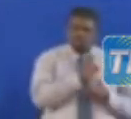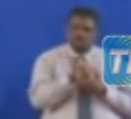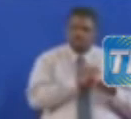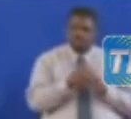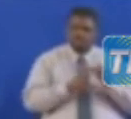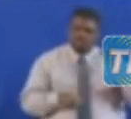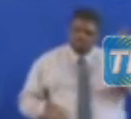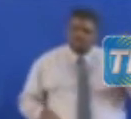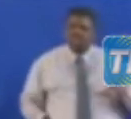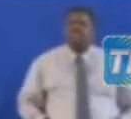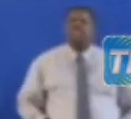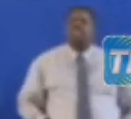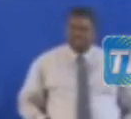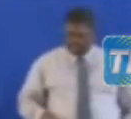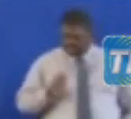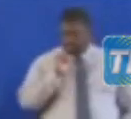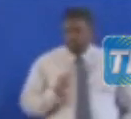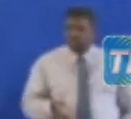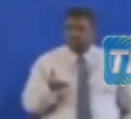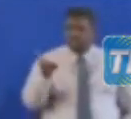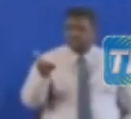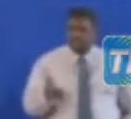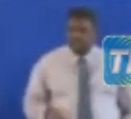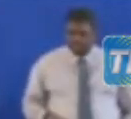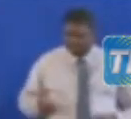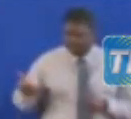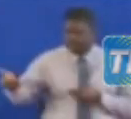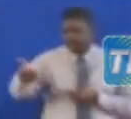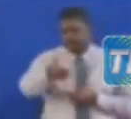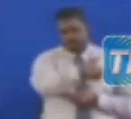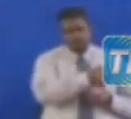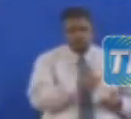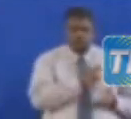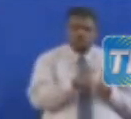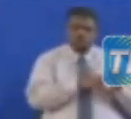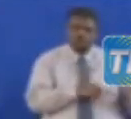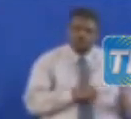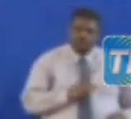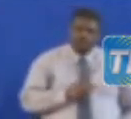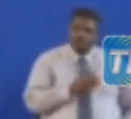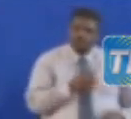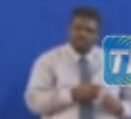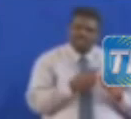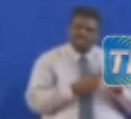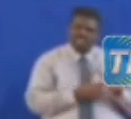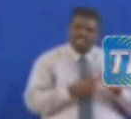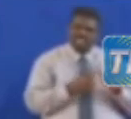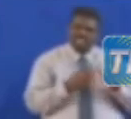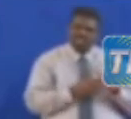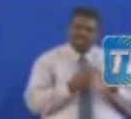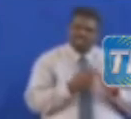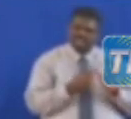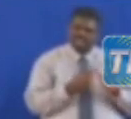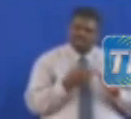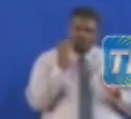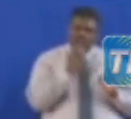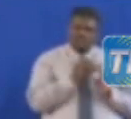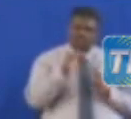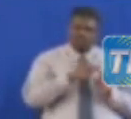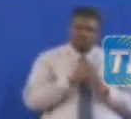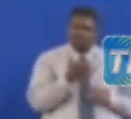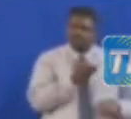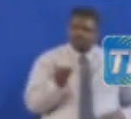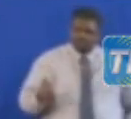halmashauri. Mheshimiwa Spika, kwa makusanyo ya halmashauri shilingi bilioni 689.46 ni kwa ajili ya